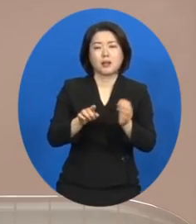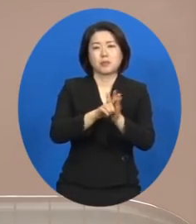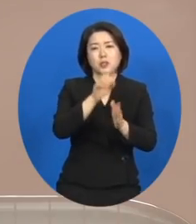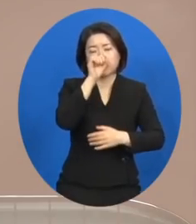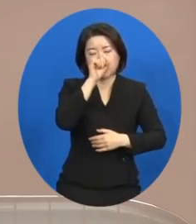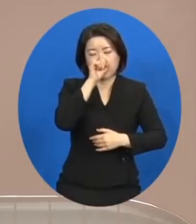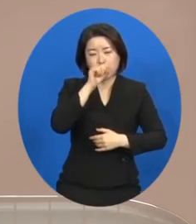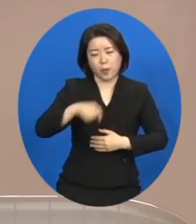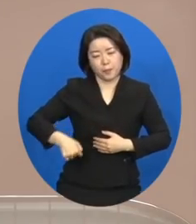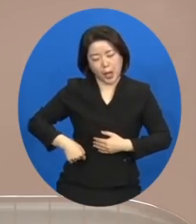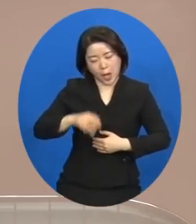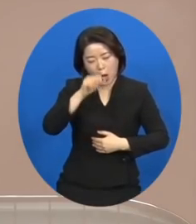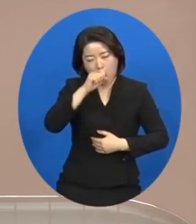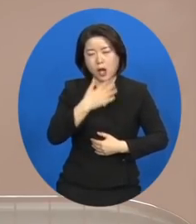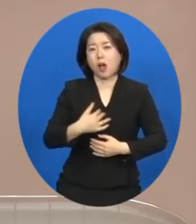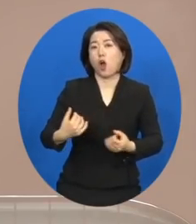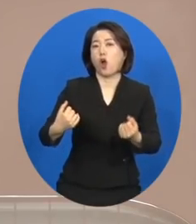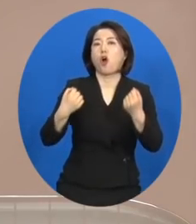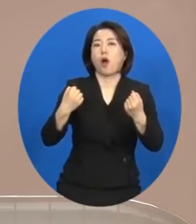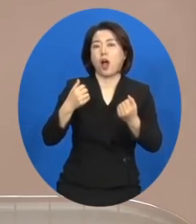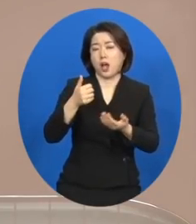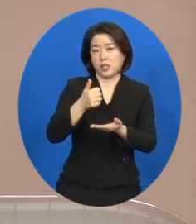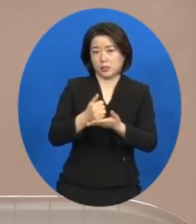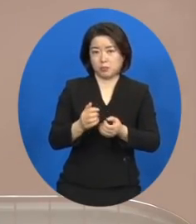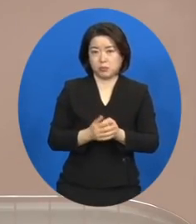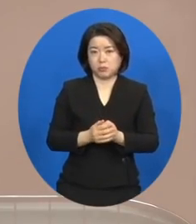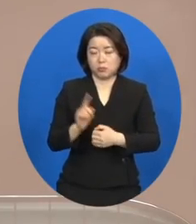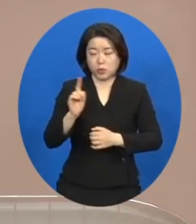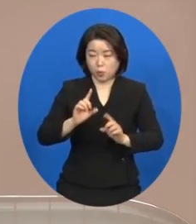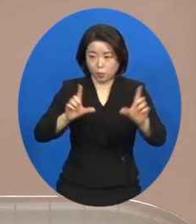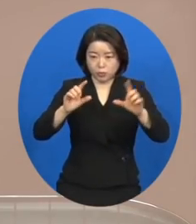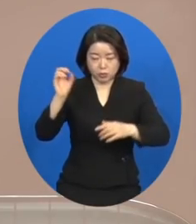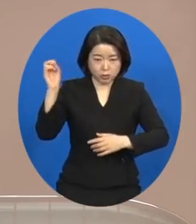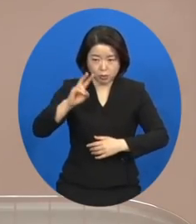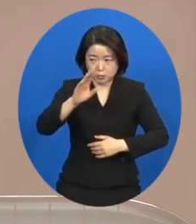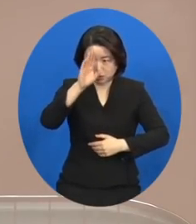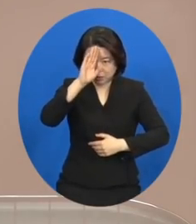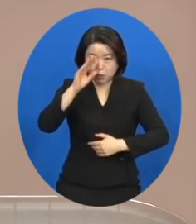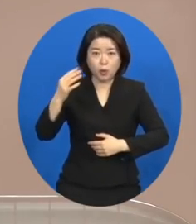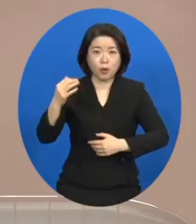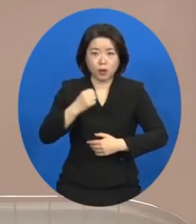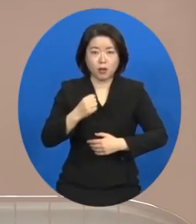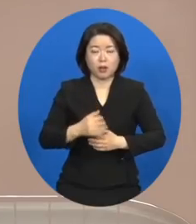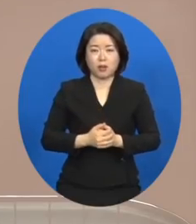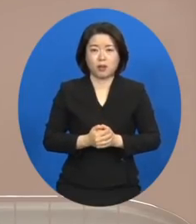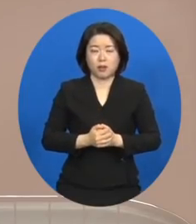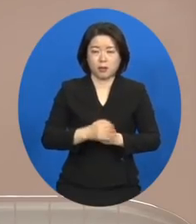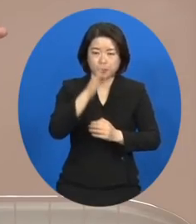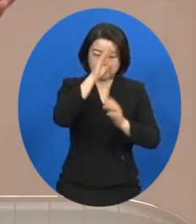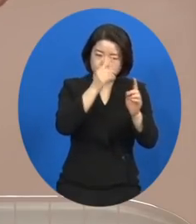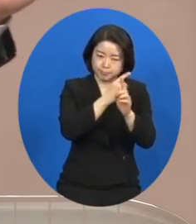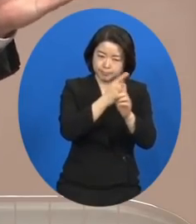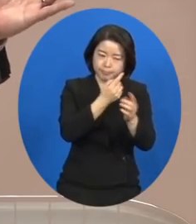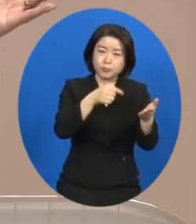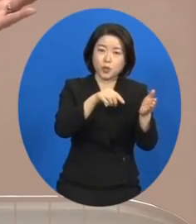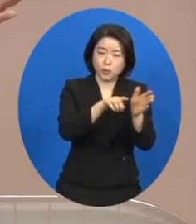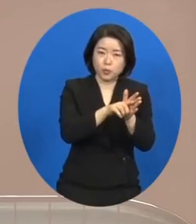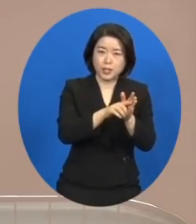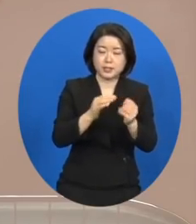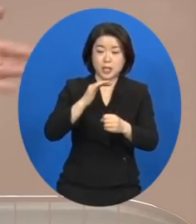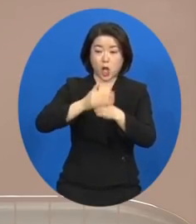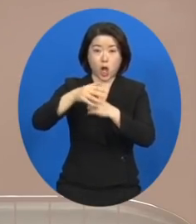참 건강하신 분이었습니다. 그런데 어느 날 병을 갑자기 얻으셨어요. 그래서 이제 치료받으신다고 대구에 있는 기독교